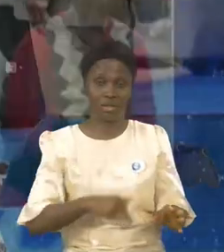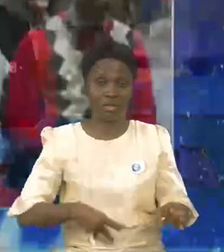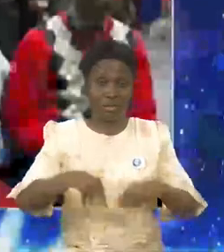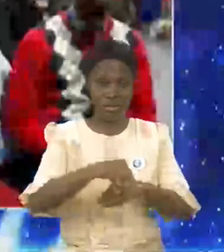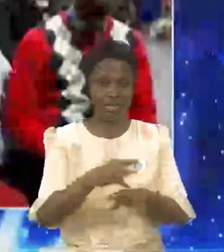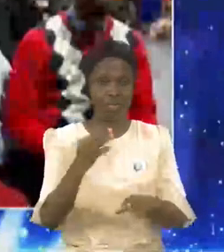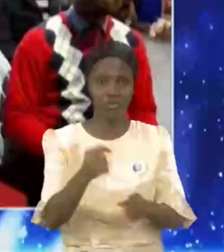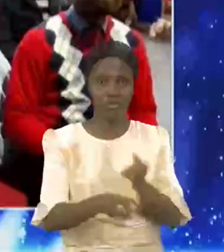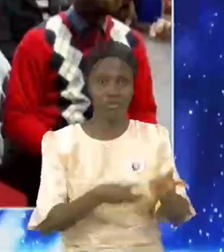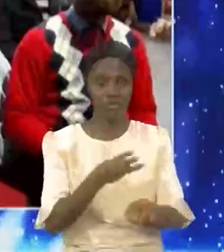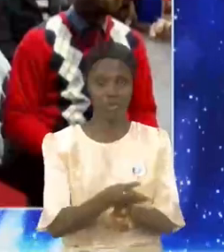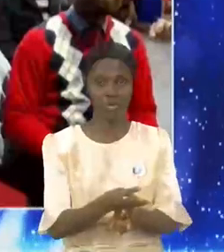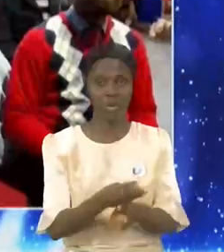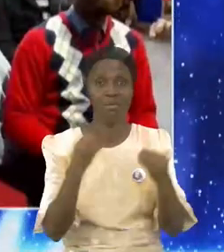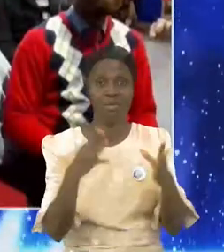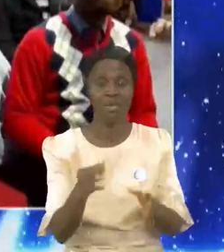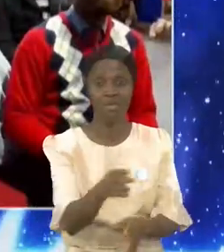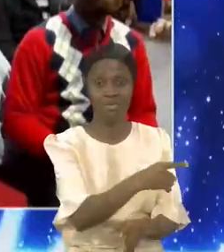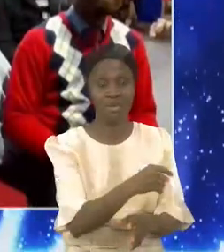du monde. Plusieurs